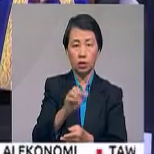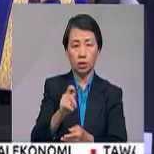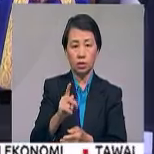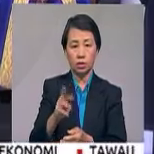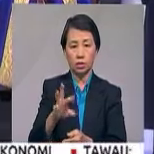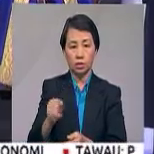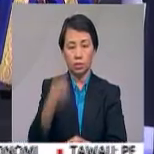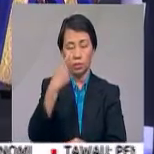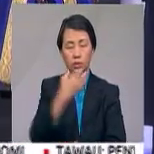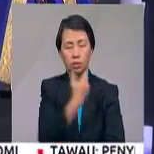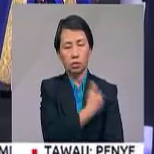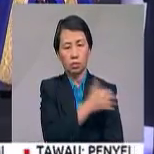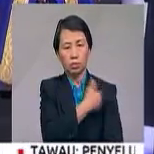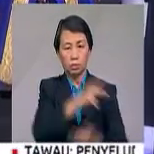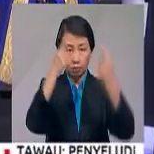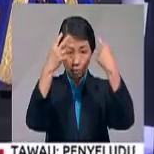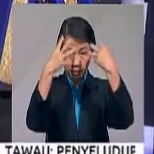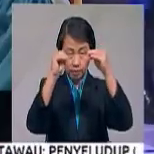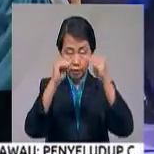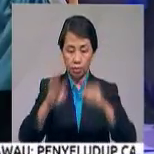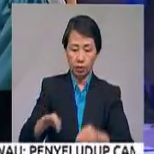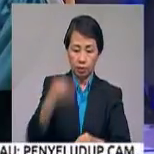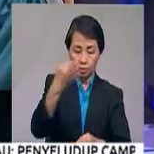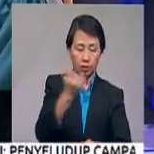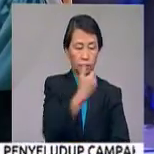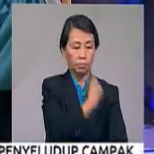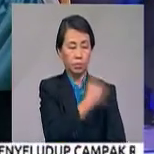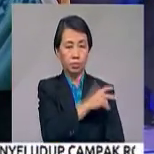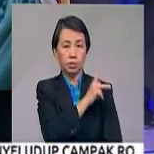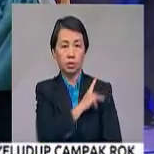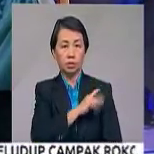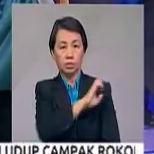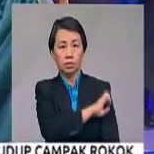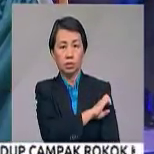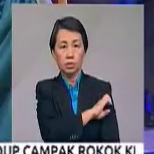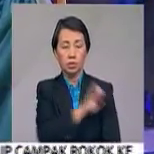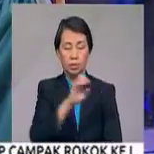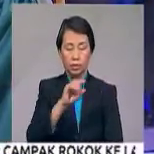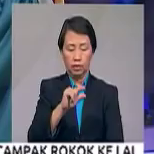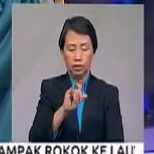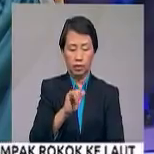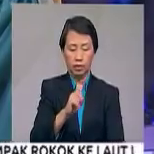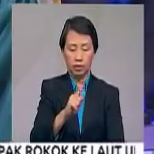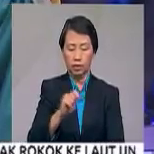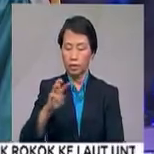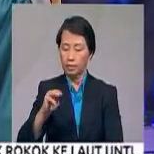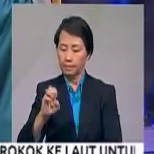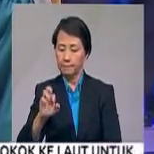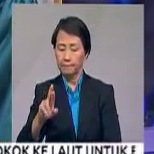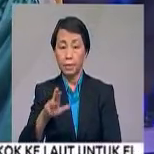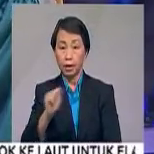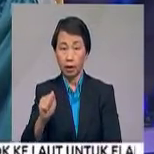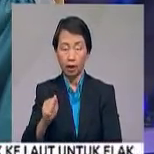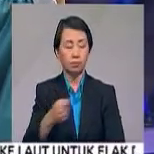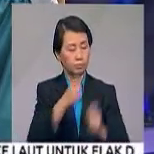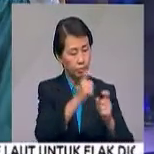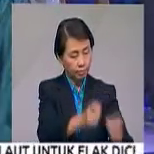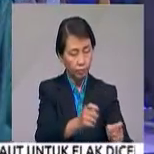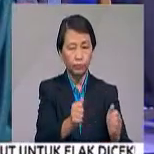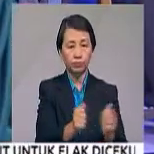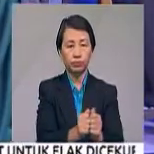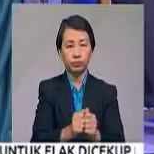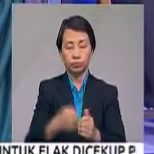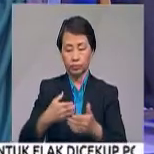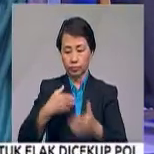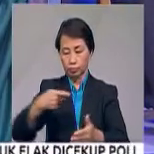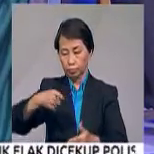Menteri Perancis Jean-Marc Ayrault dan bekas Ketua Pegawai Eksekutif Giat Mara Meriam Abdul Majid. Turut hadir Pro Chancellor